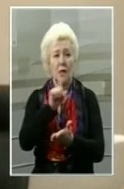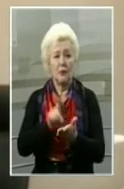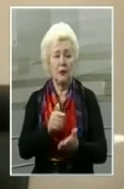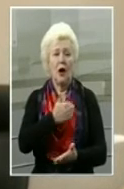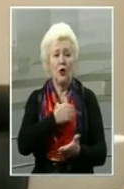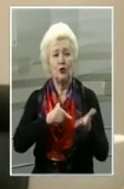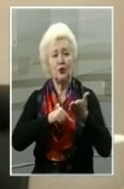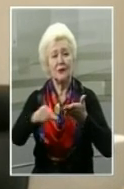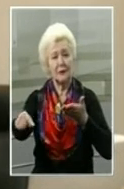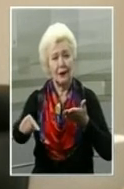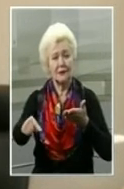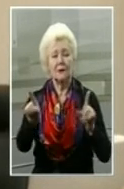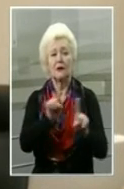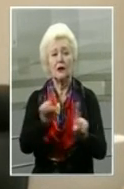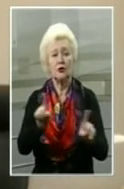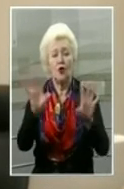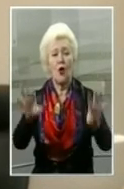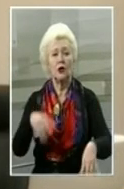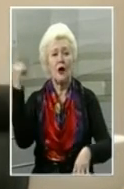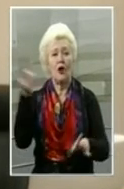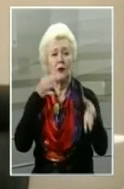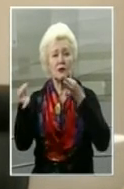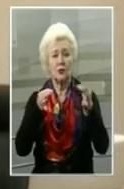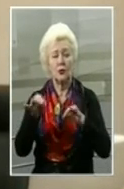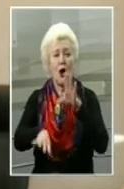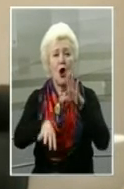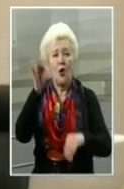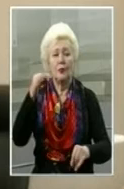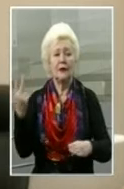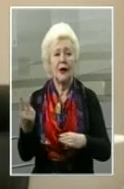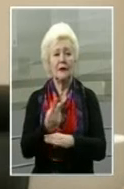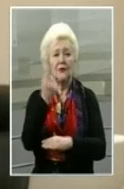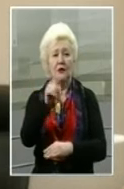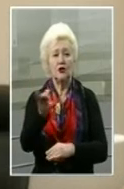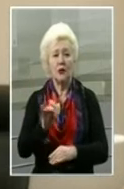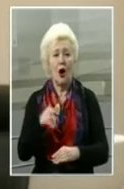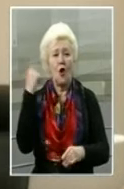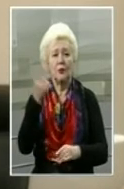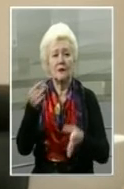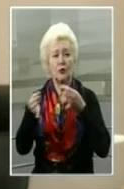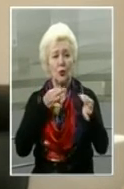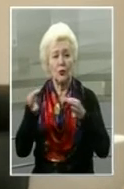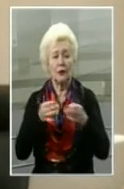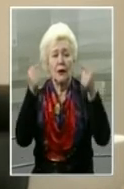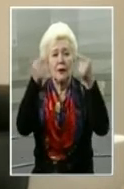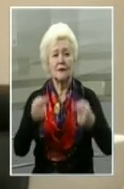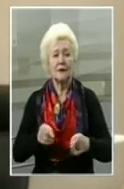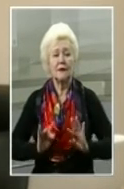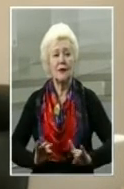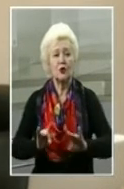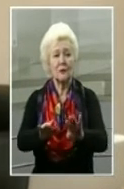хочу підкреслити, що голова обласної ради обирається більшістю депутатів обласної ради. І згідно